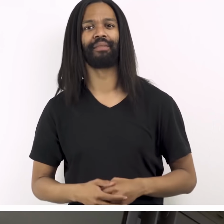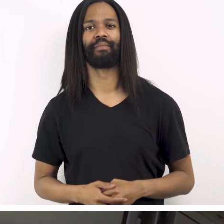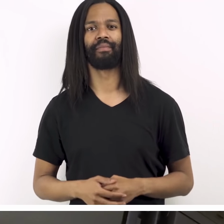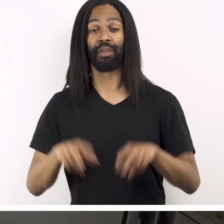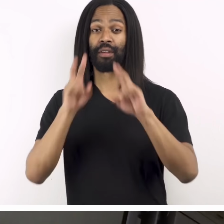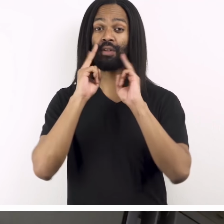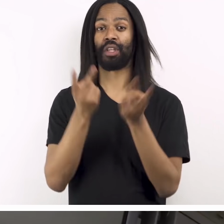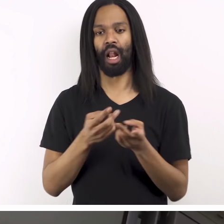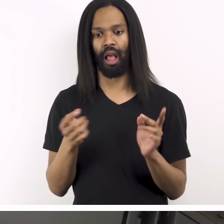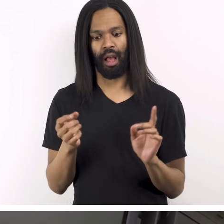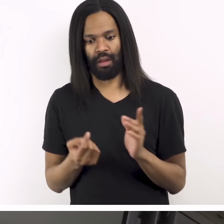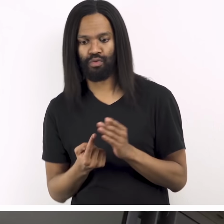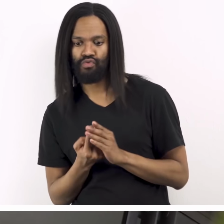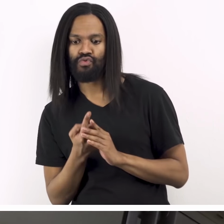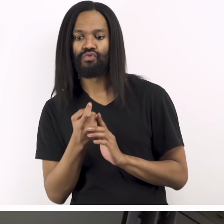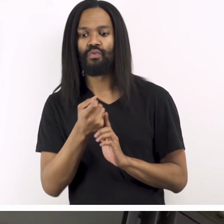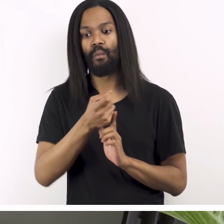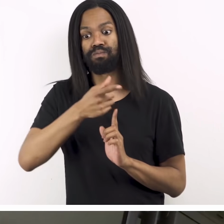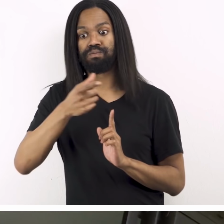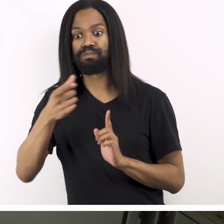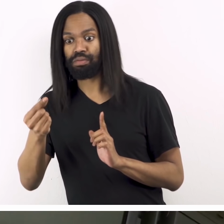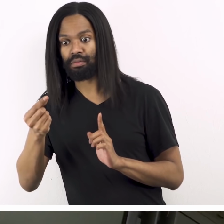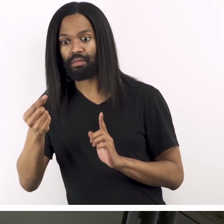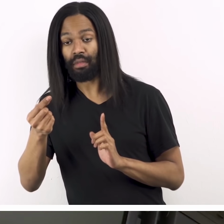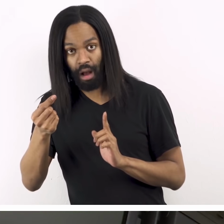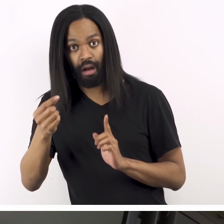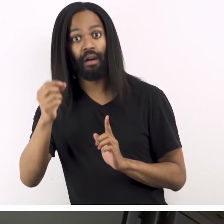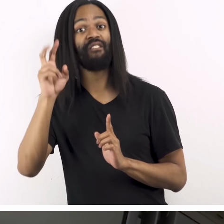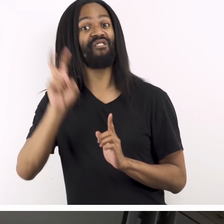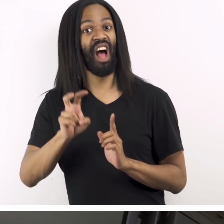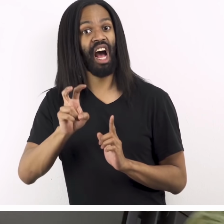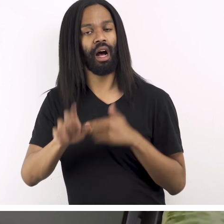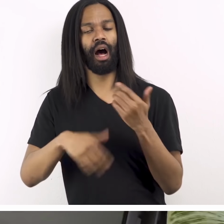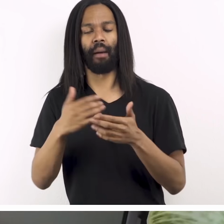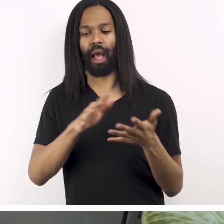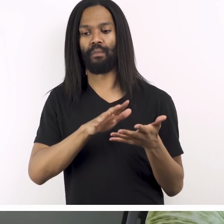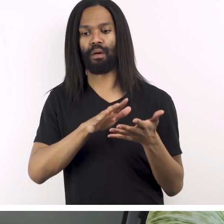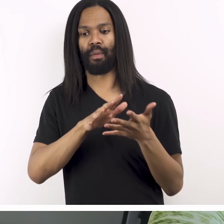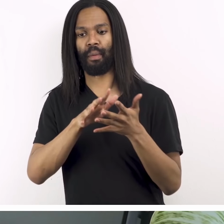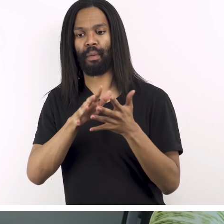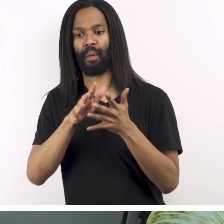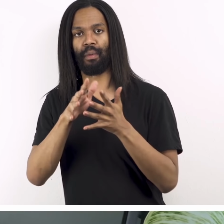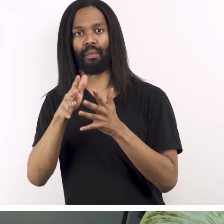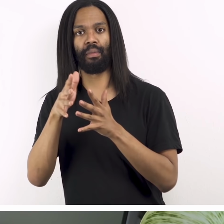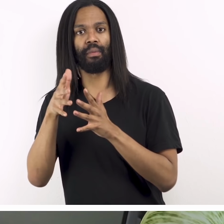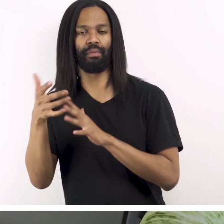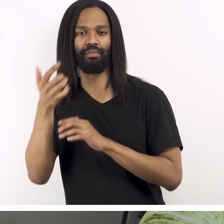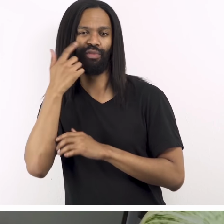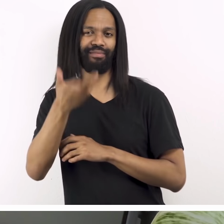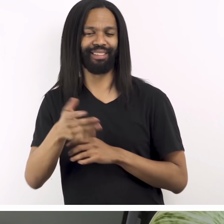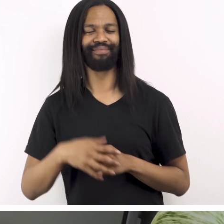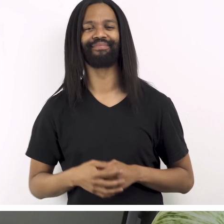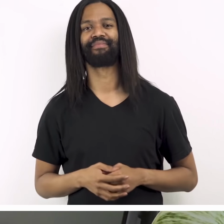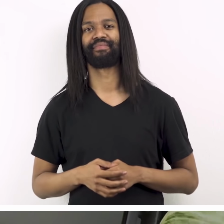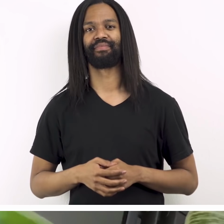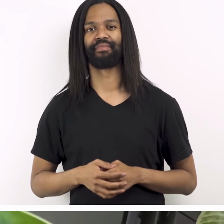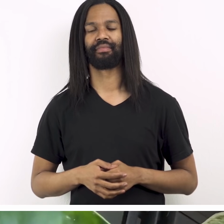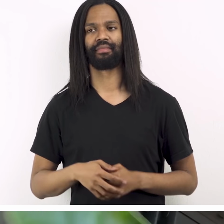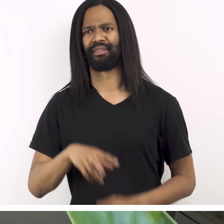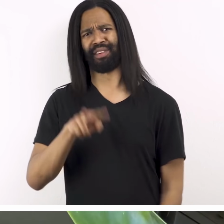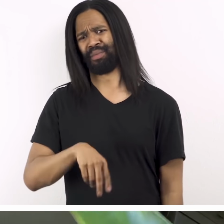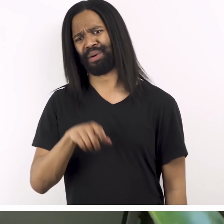feuilles, généralement, elles sont très très vertes comme ceci, et ensuite en grandissant, voilà, elles deviennent très. Comme ça,